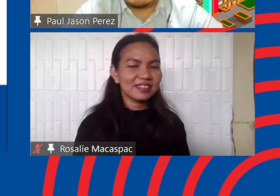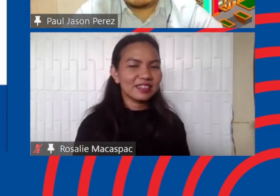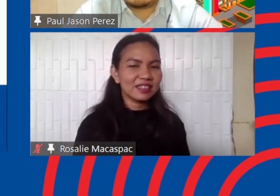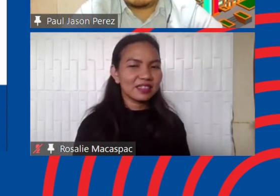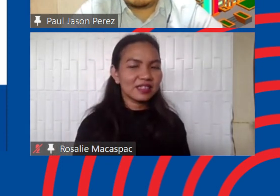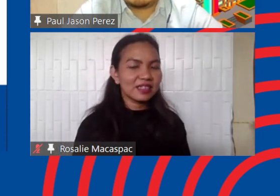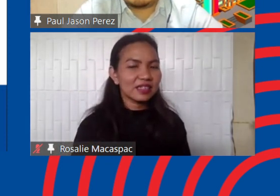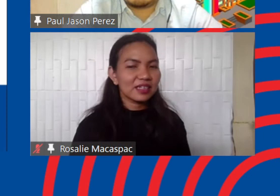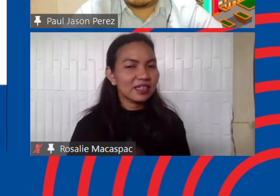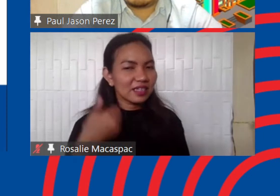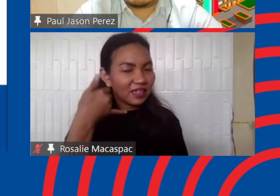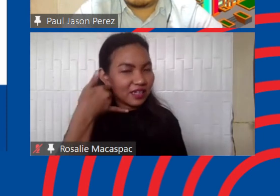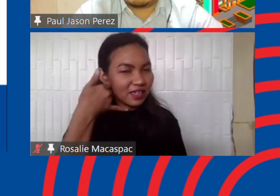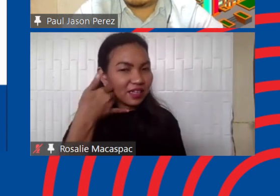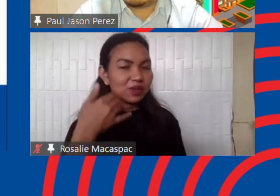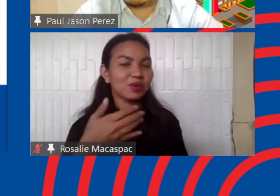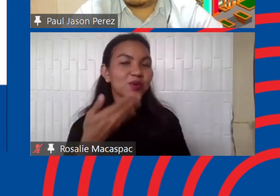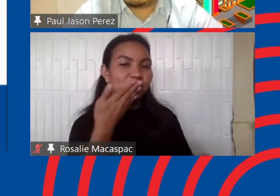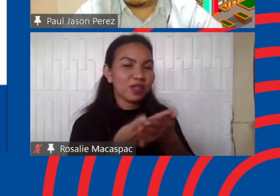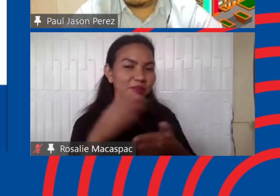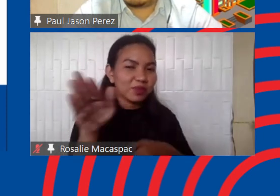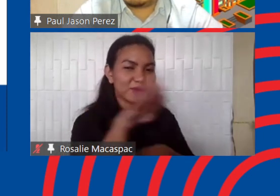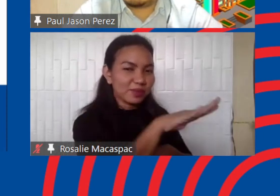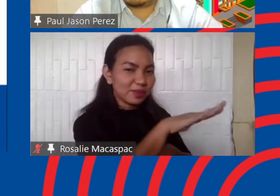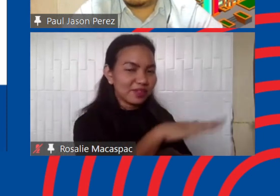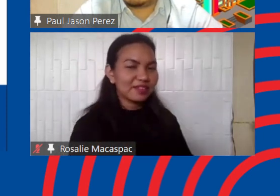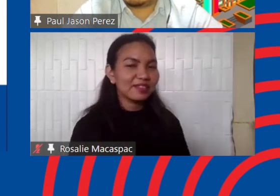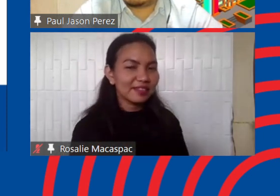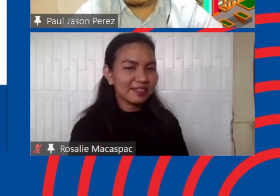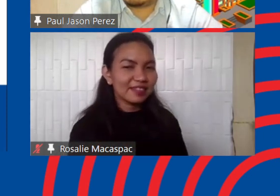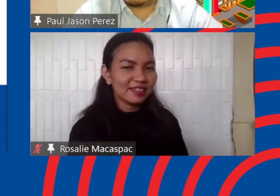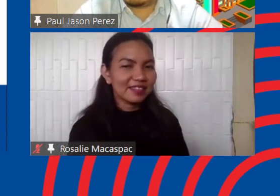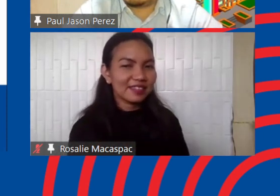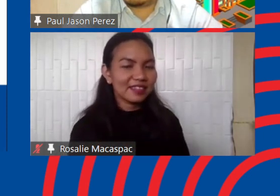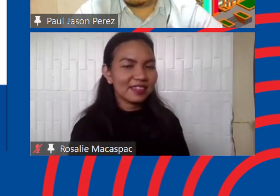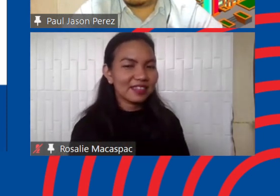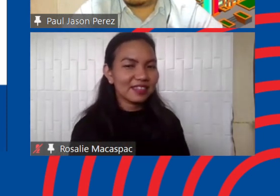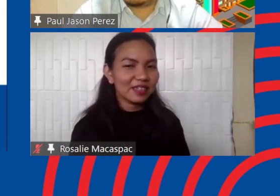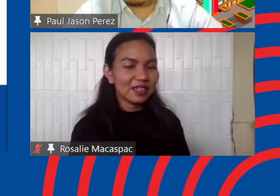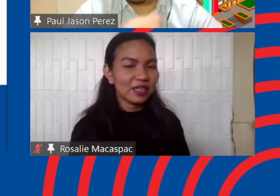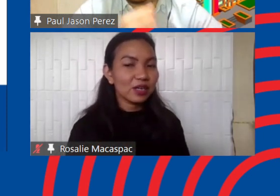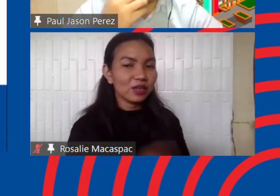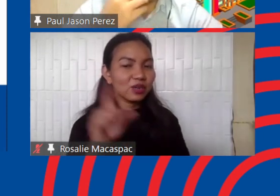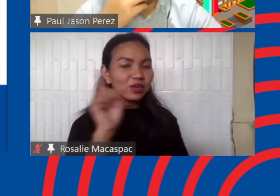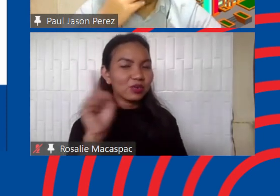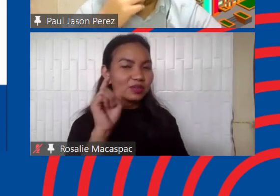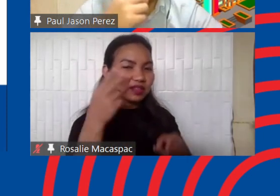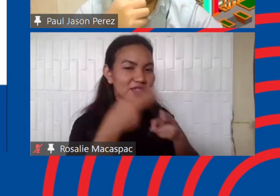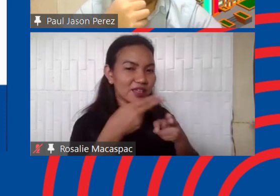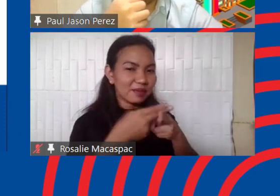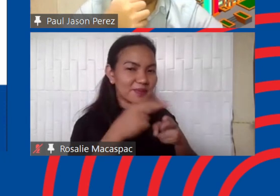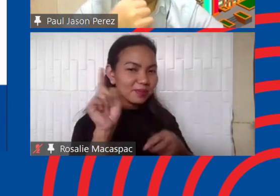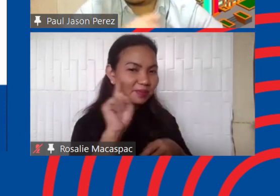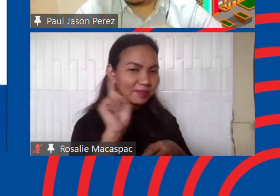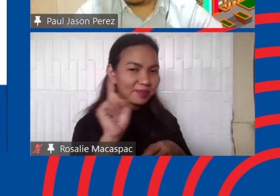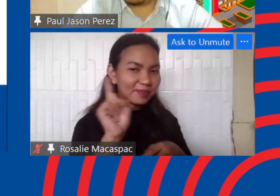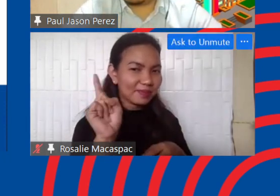Hello, good afternoon. Ano pong pangalan nila?